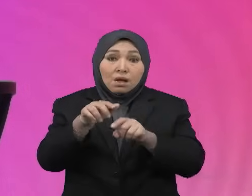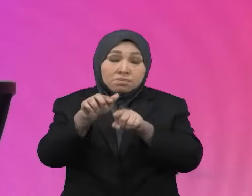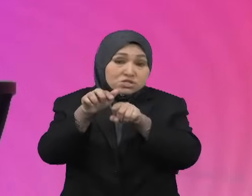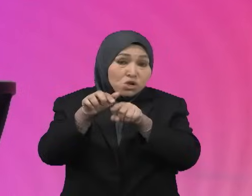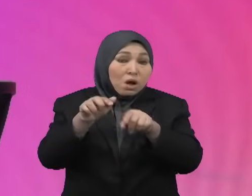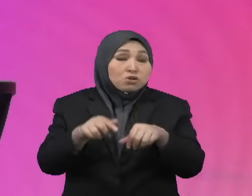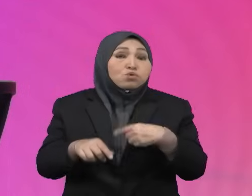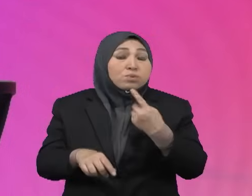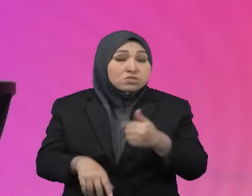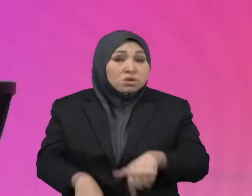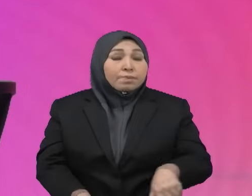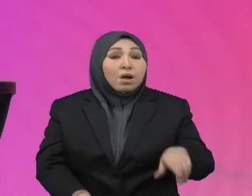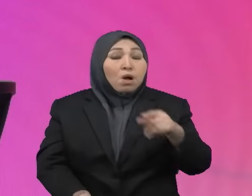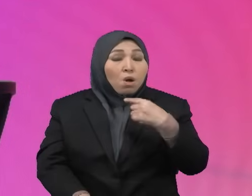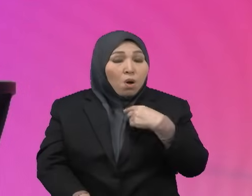Cuba sebut. Qa.